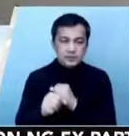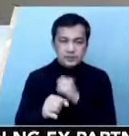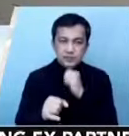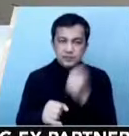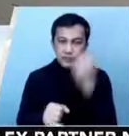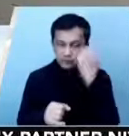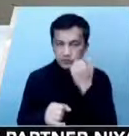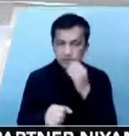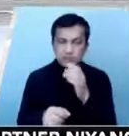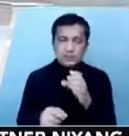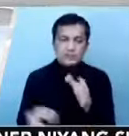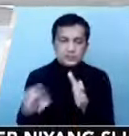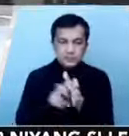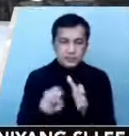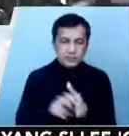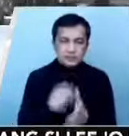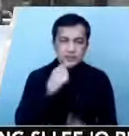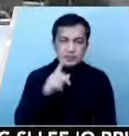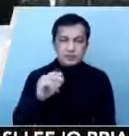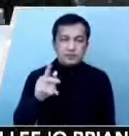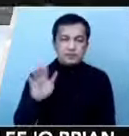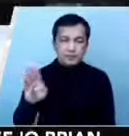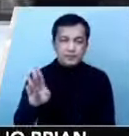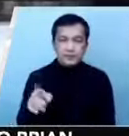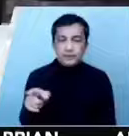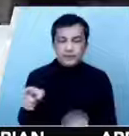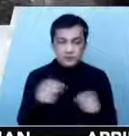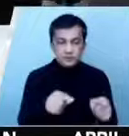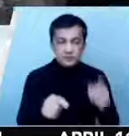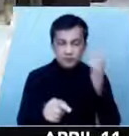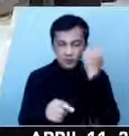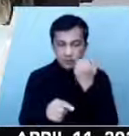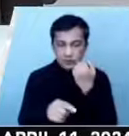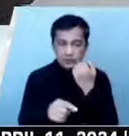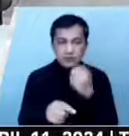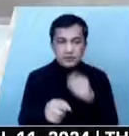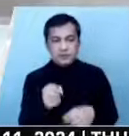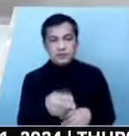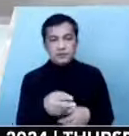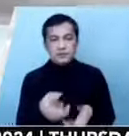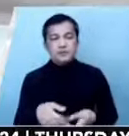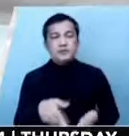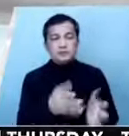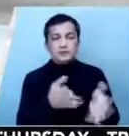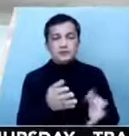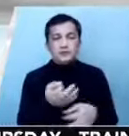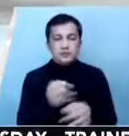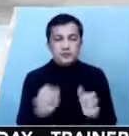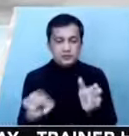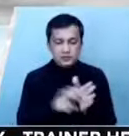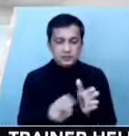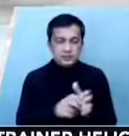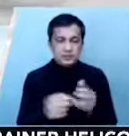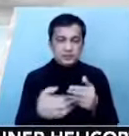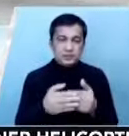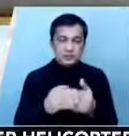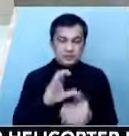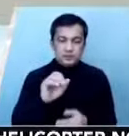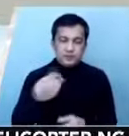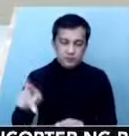sa LTFRB. Sa mga kulang naman, magpapabiyahe raw ng mga sasakyan mula sa mga pinakamalapit na kooperatibang